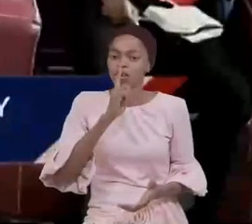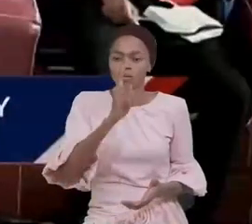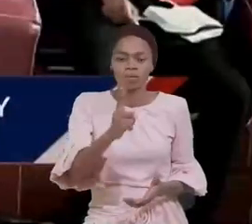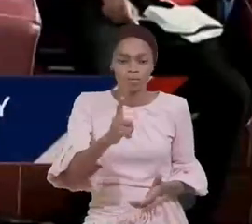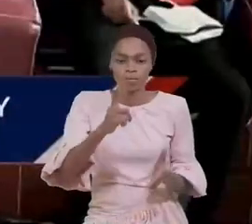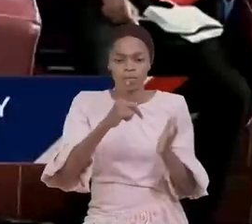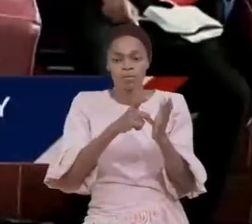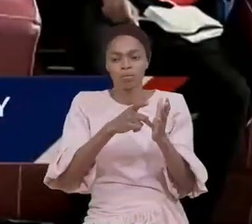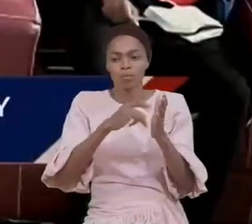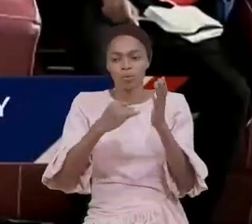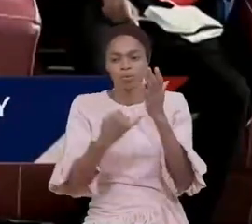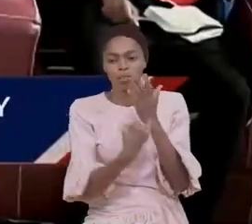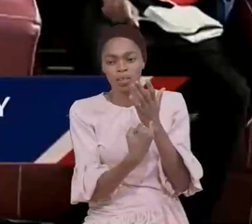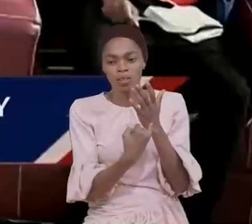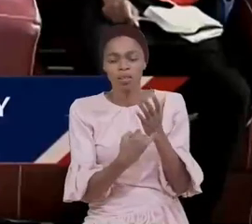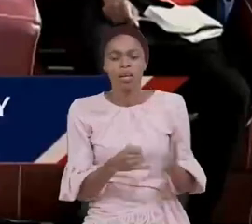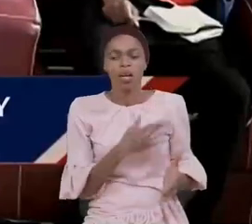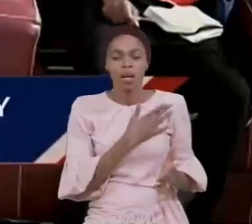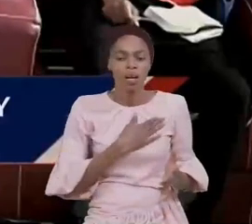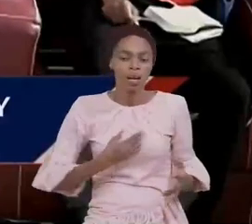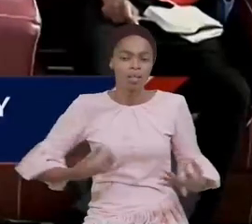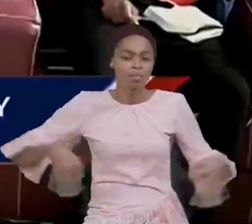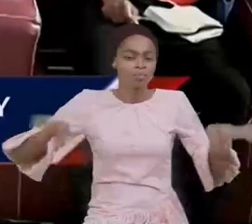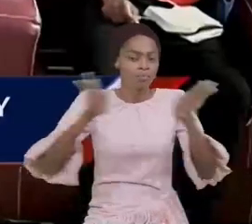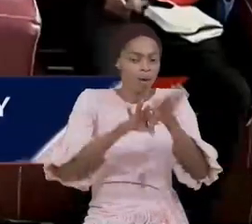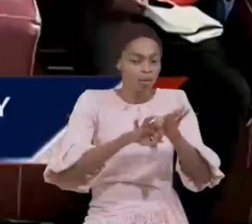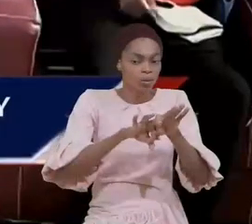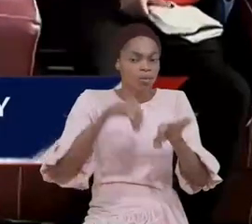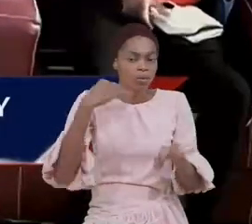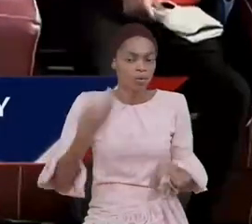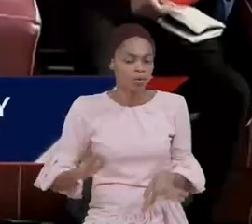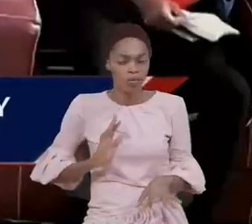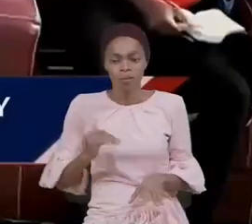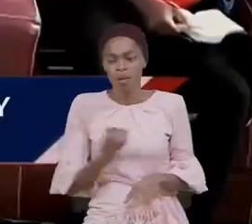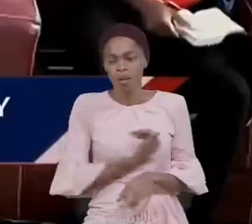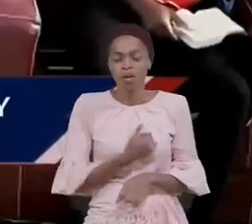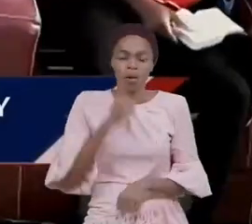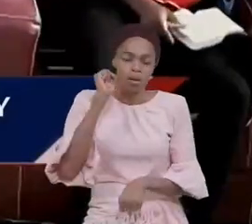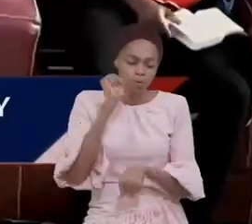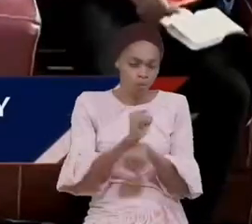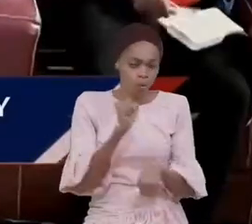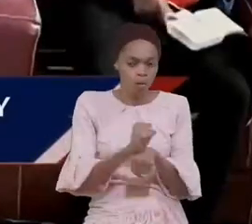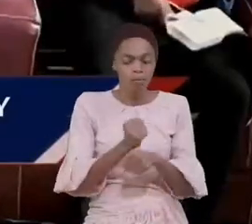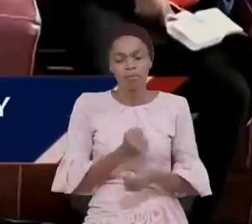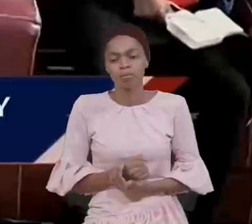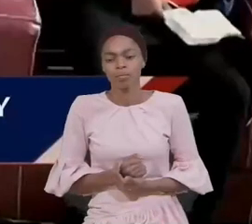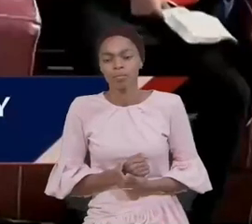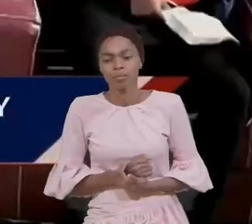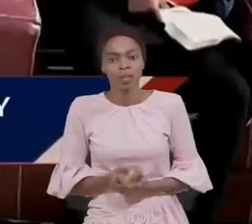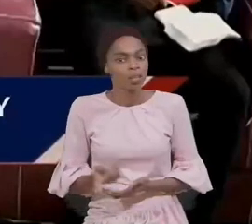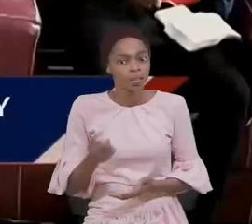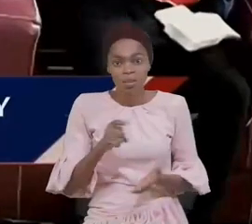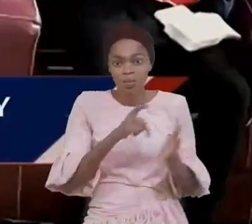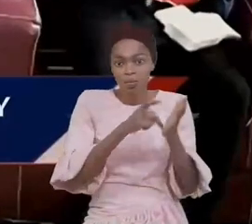le projet défini et la priorité de notre commission. Le projet est